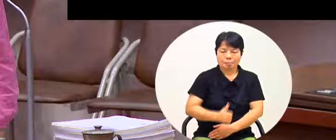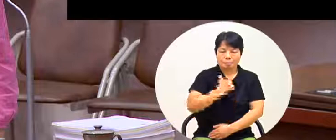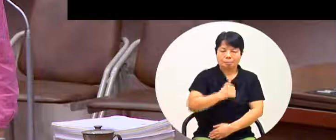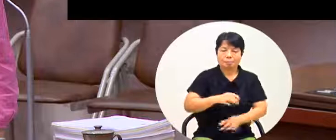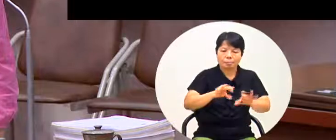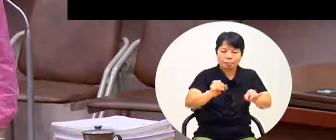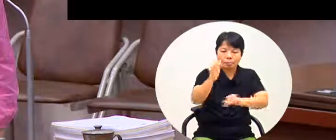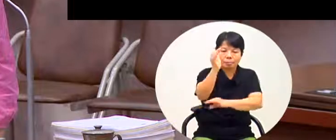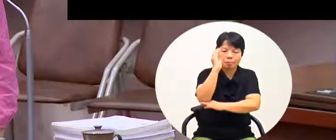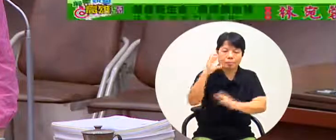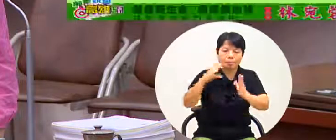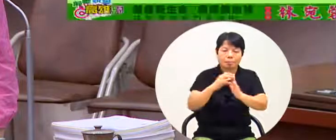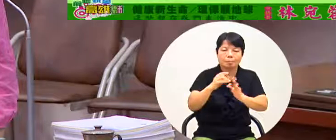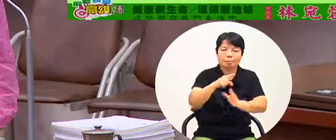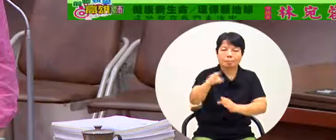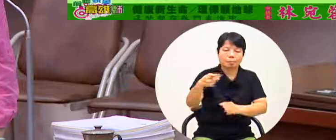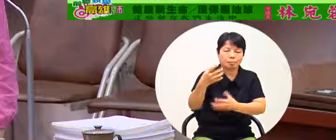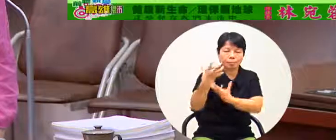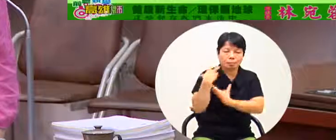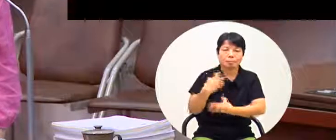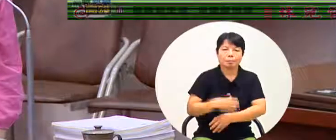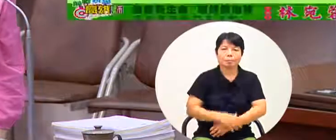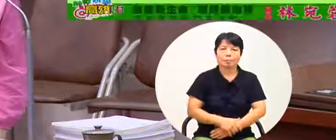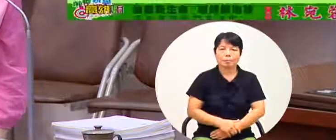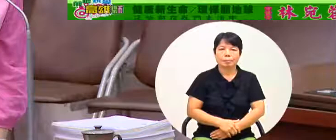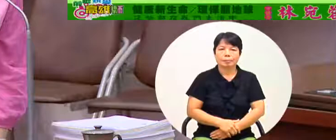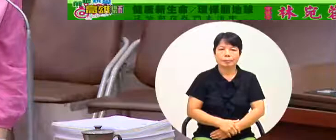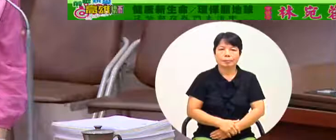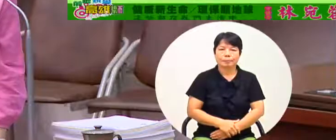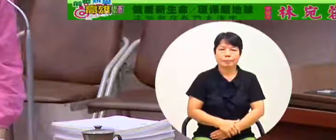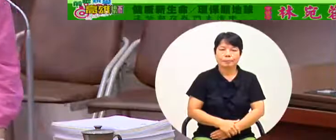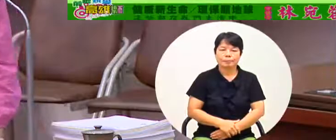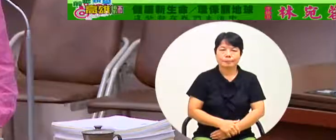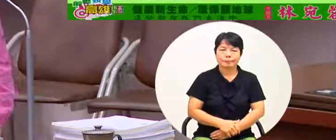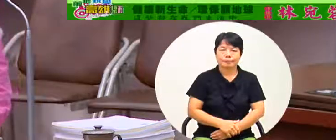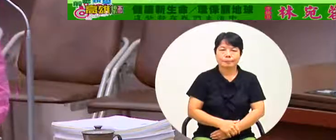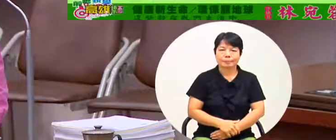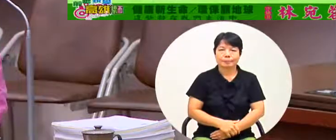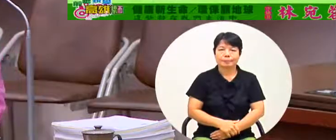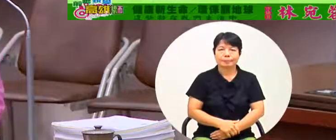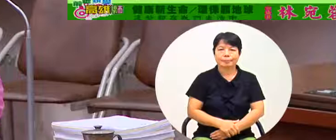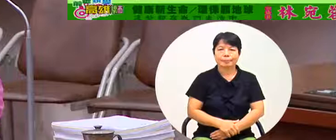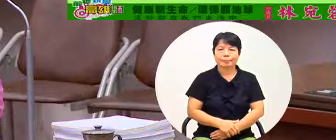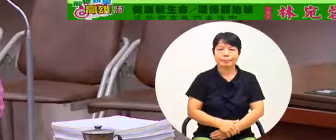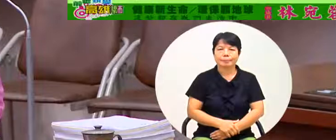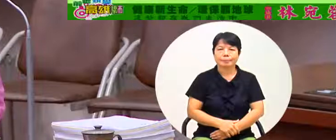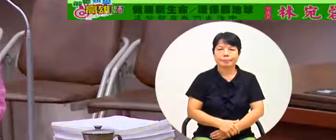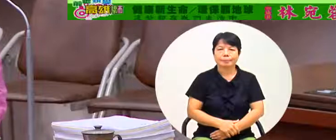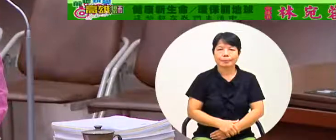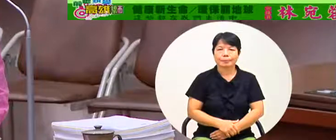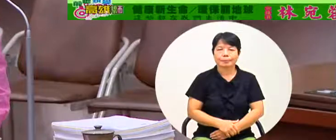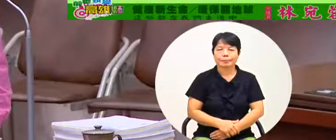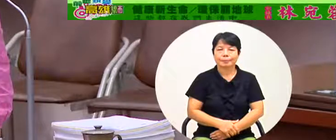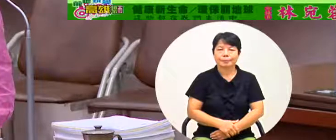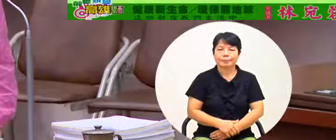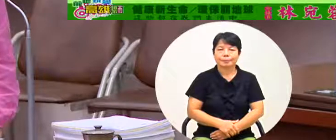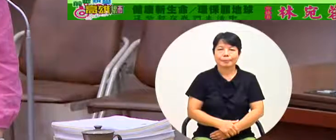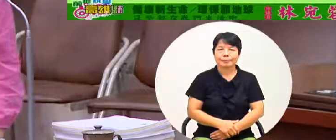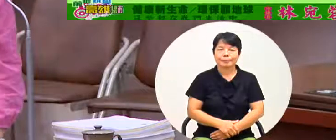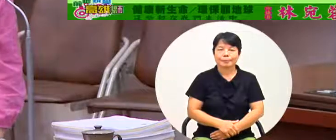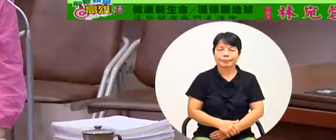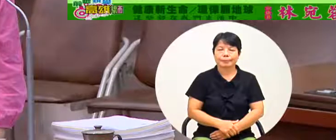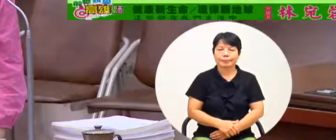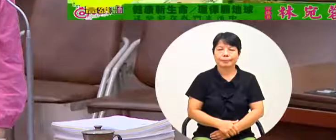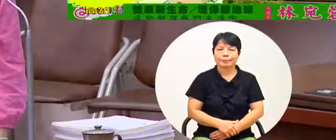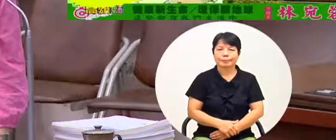得建构诶，康奎。好，那我就没有时间再多讲了哈。好，等一下再一并回答。